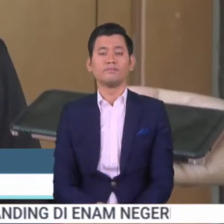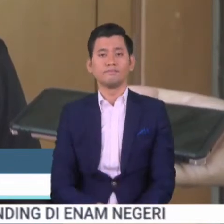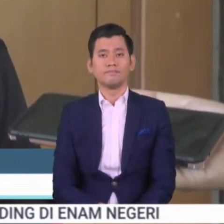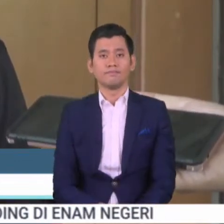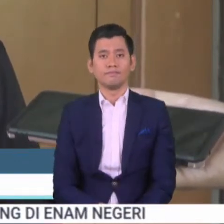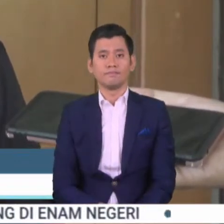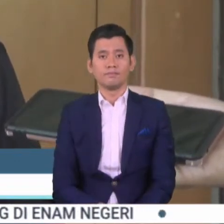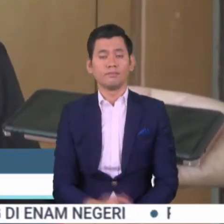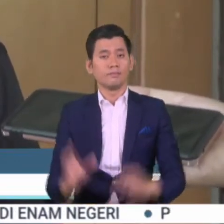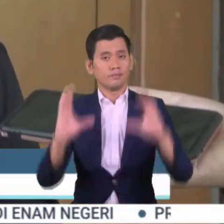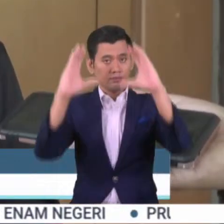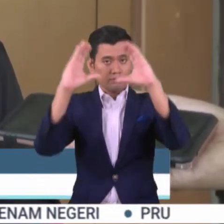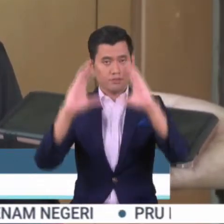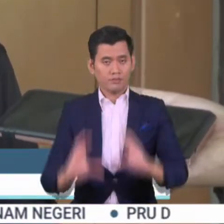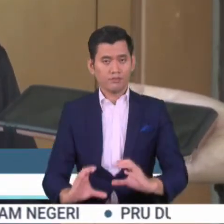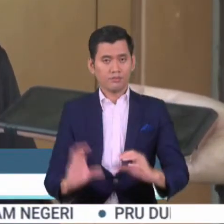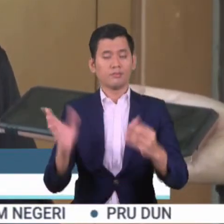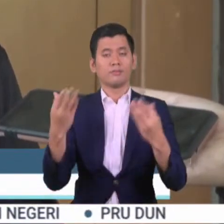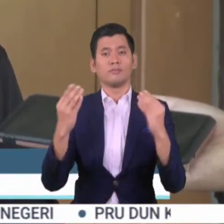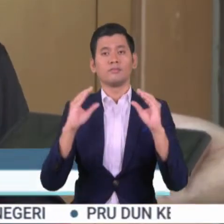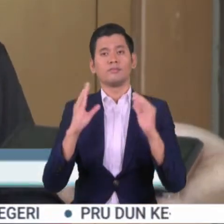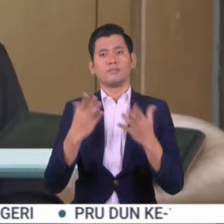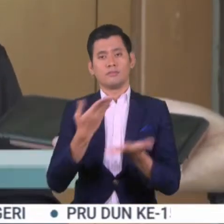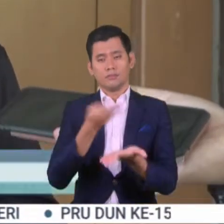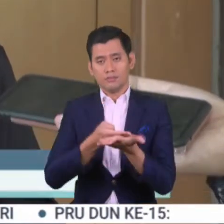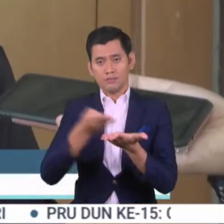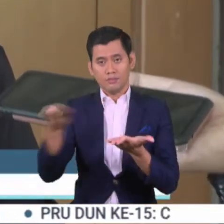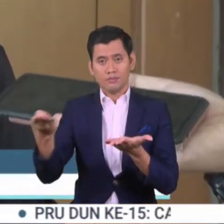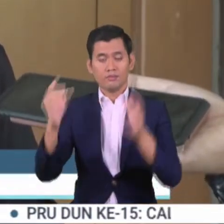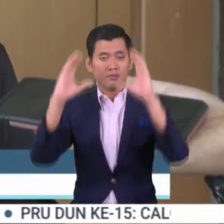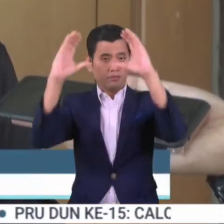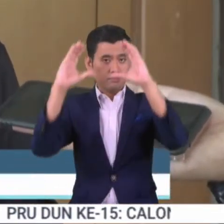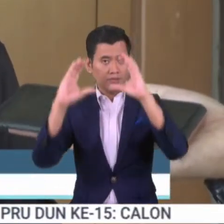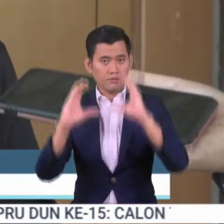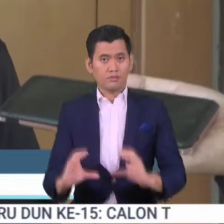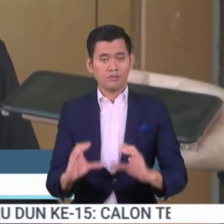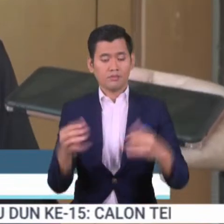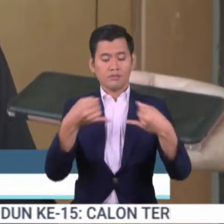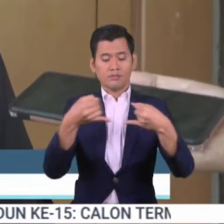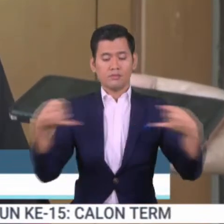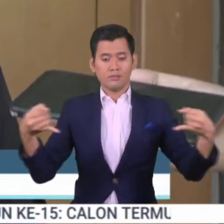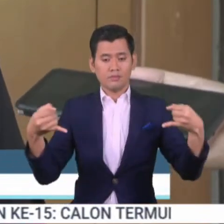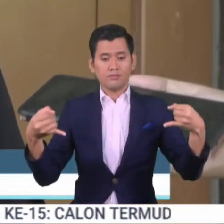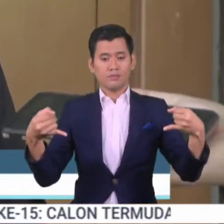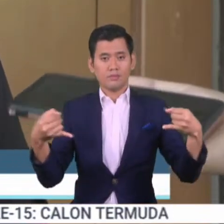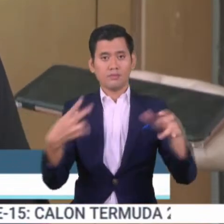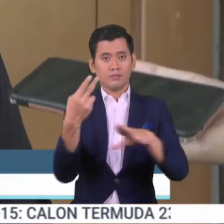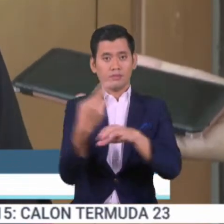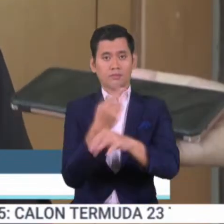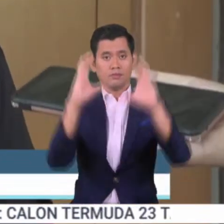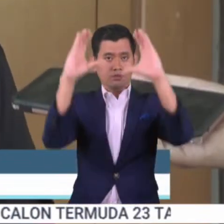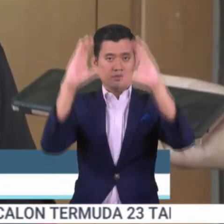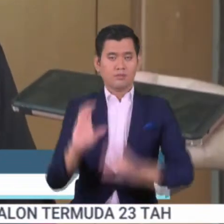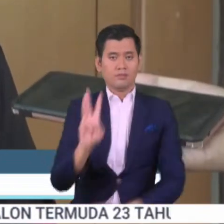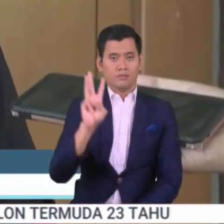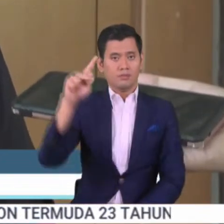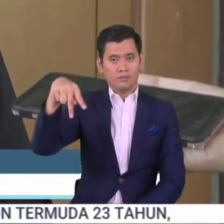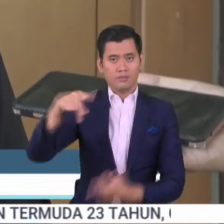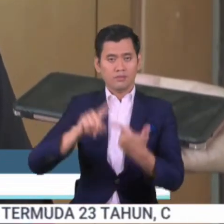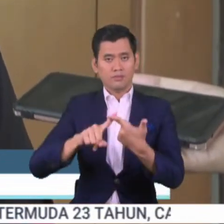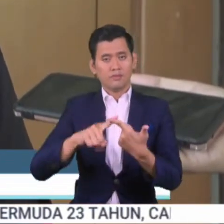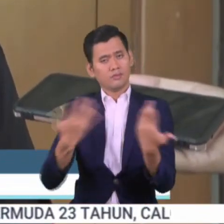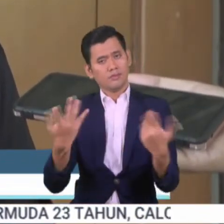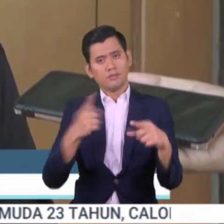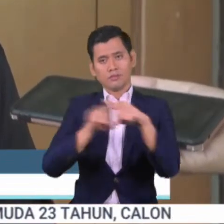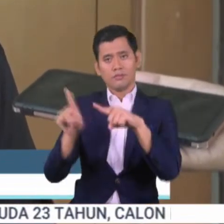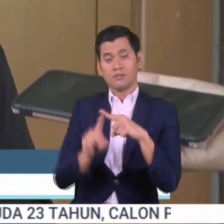peniagaan secara online, iaitu melalui WhatsApp, pembayaran, order dan semuanya melalui WhatsApp journey. Itu sangat menarik bagi saya dan saya